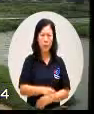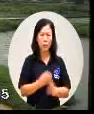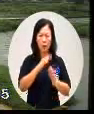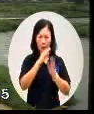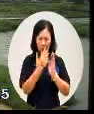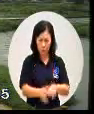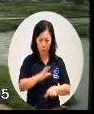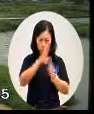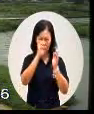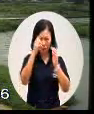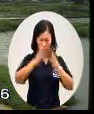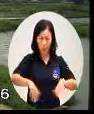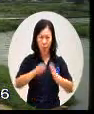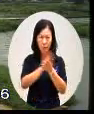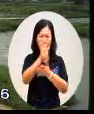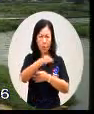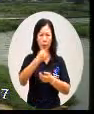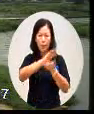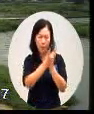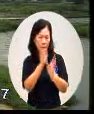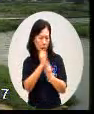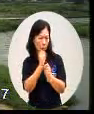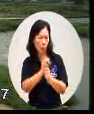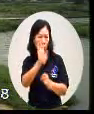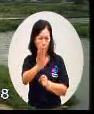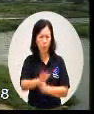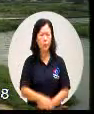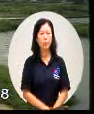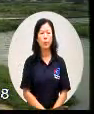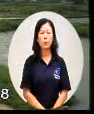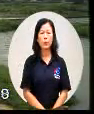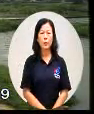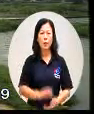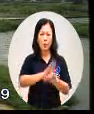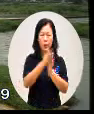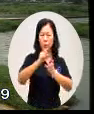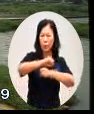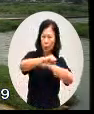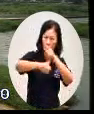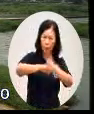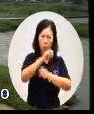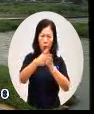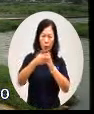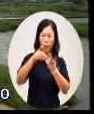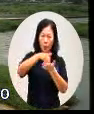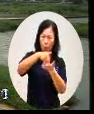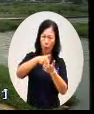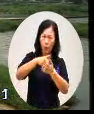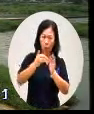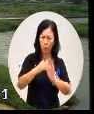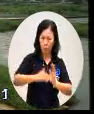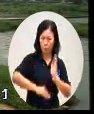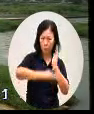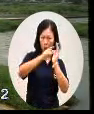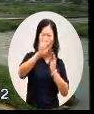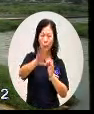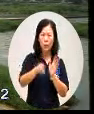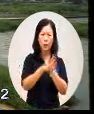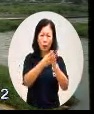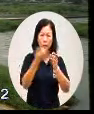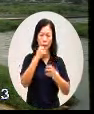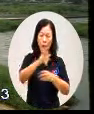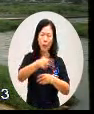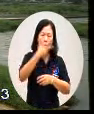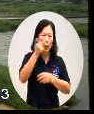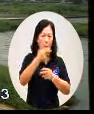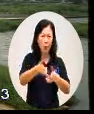后，全部变作在施工中的浮动式的变作橡皮坝，结果这个桥，这个便桥都